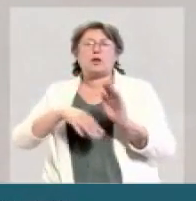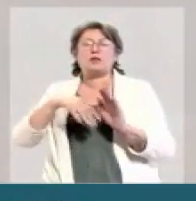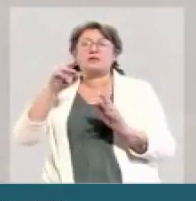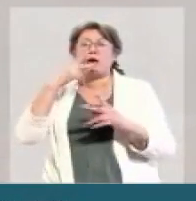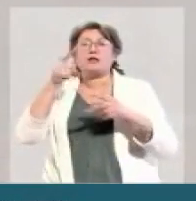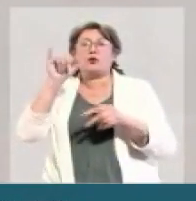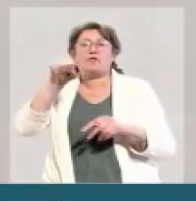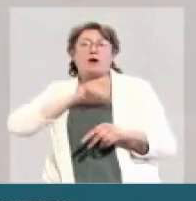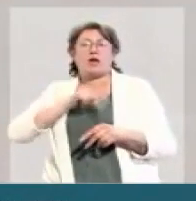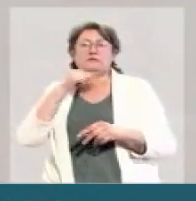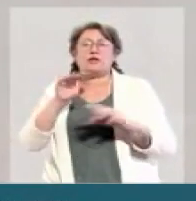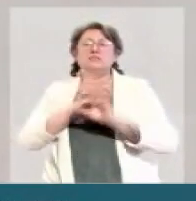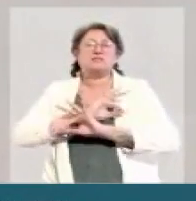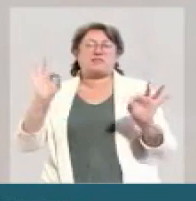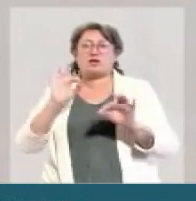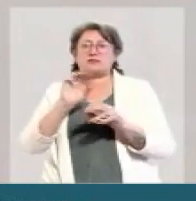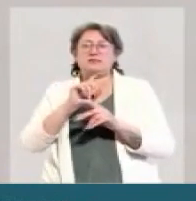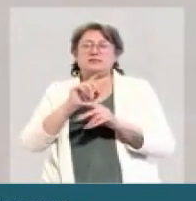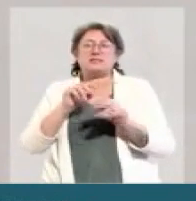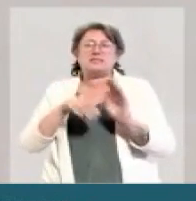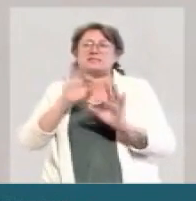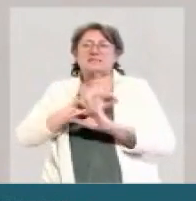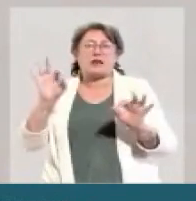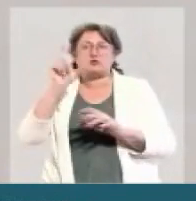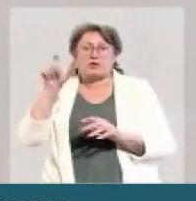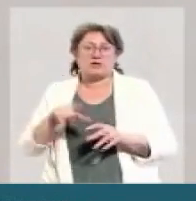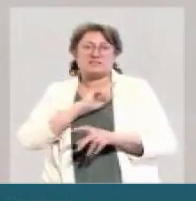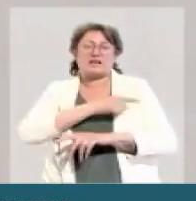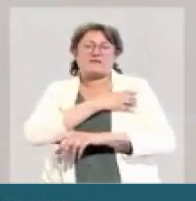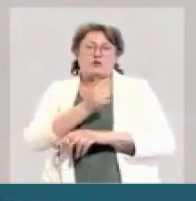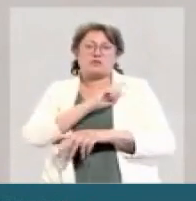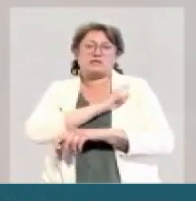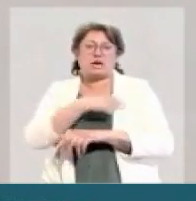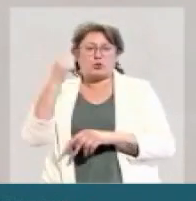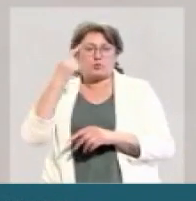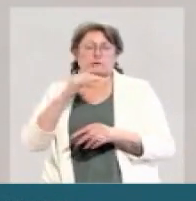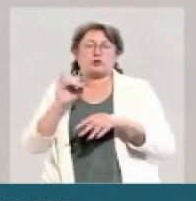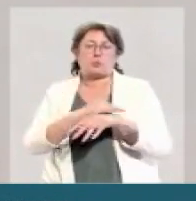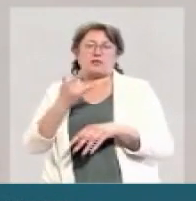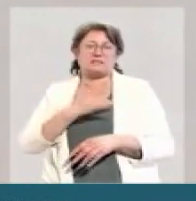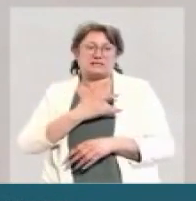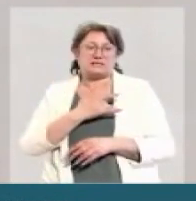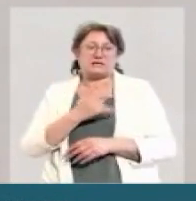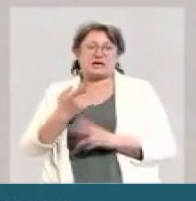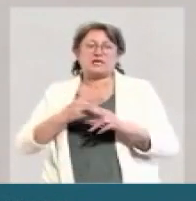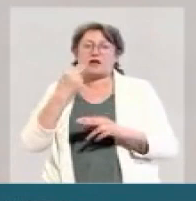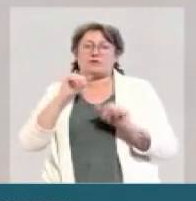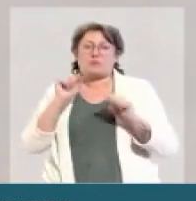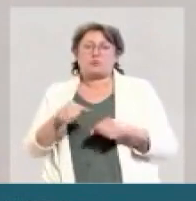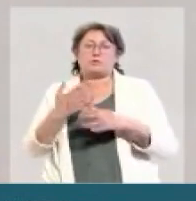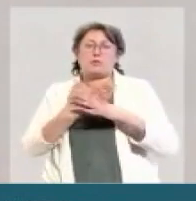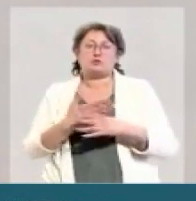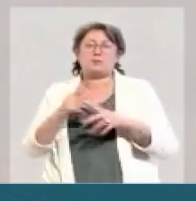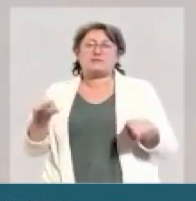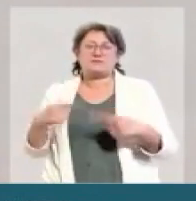человека, который Абай определил чертами – сильная воля, светлый ум, доброе сердце. Эти качества могут существенно